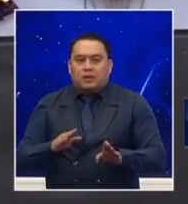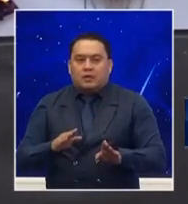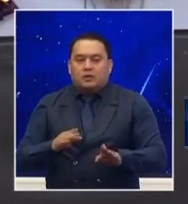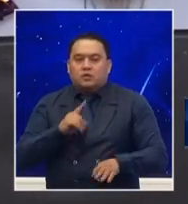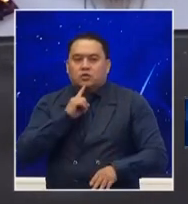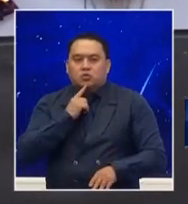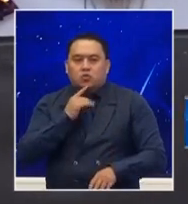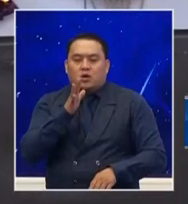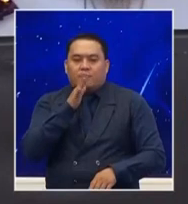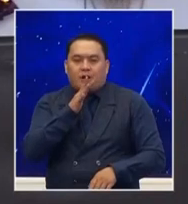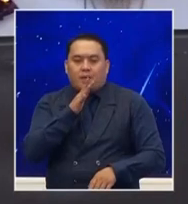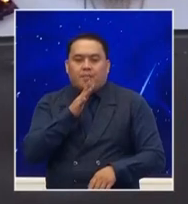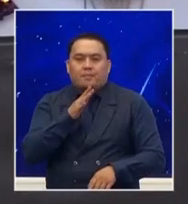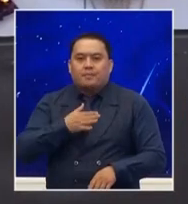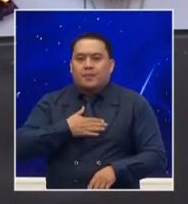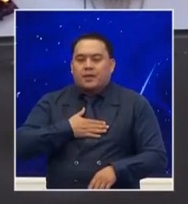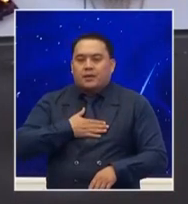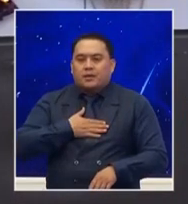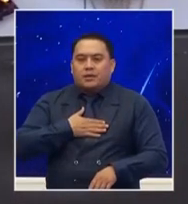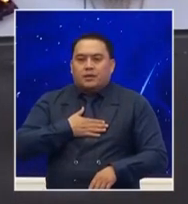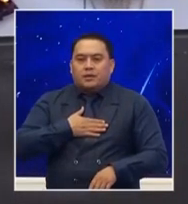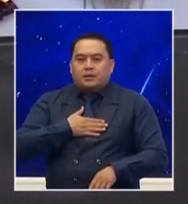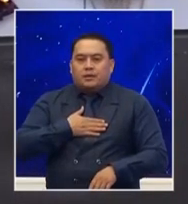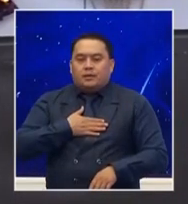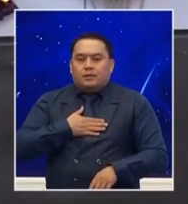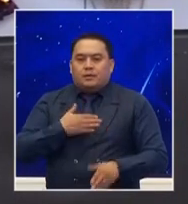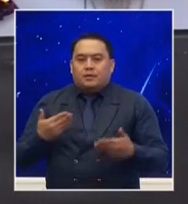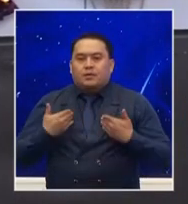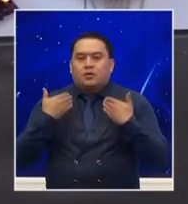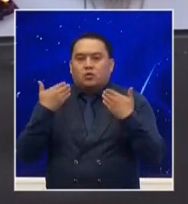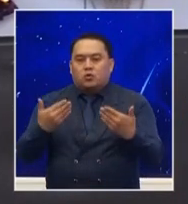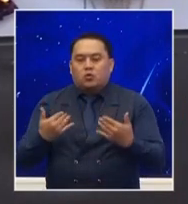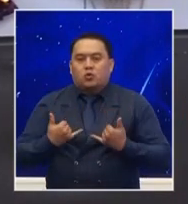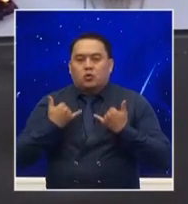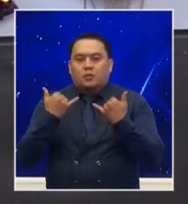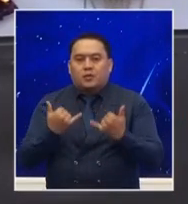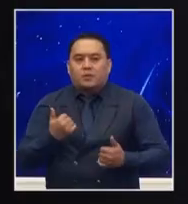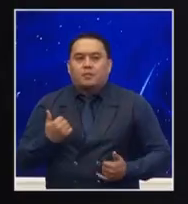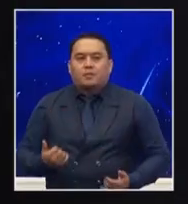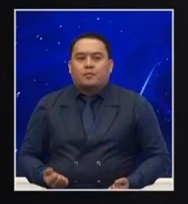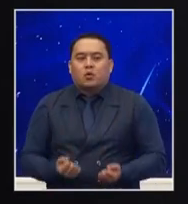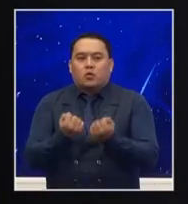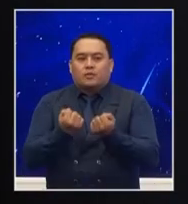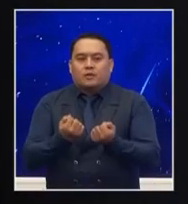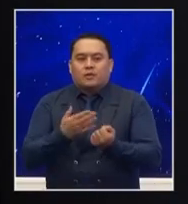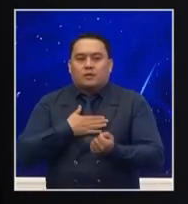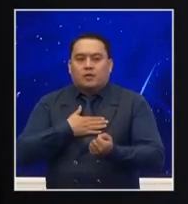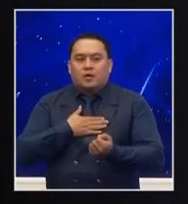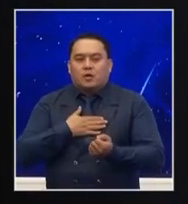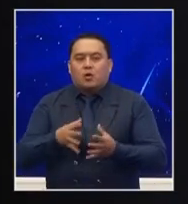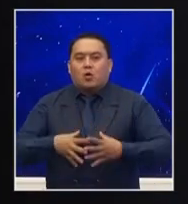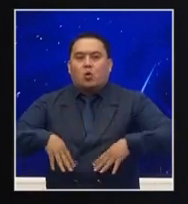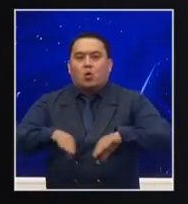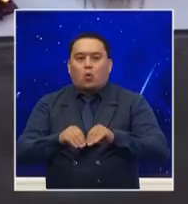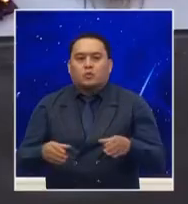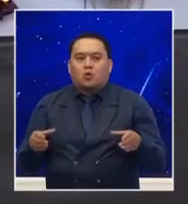қиын жағдайда, осындай қиын жағдайға қарамай, бізді марапаттап, мәртебемізді бір көтеріп жатқанына. Желтоқсандар қоғамдық